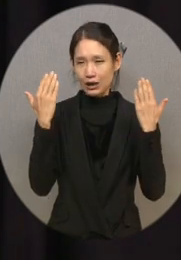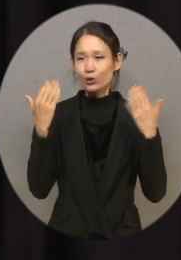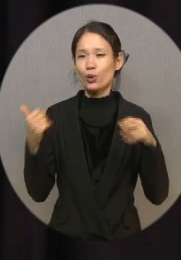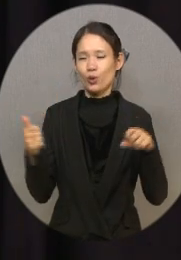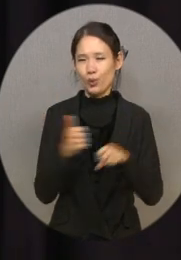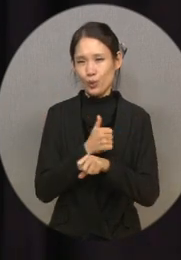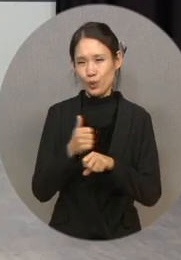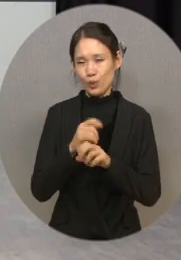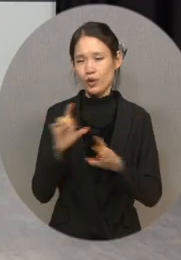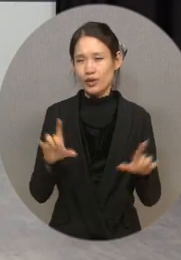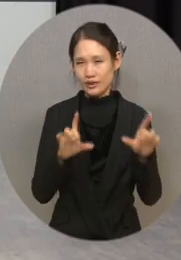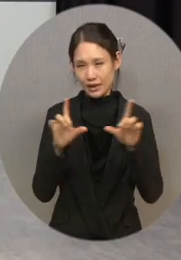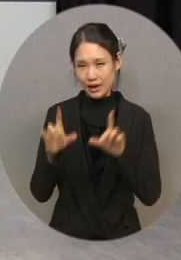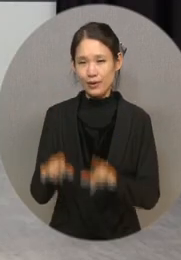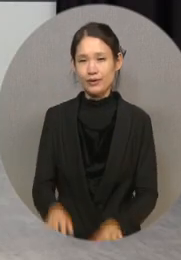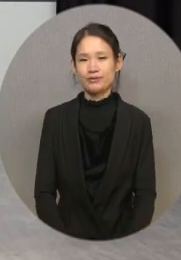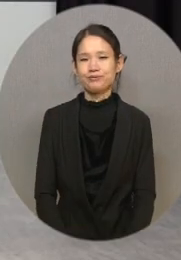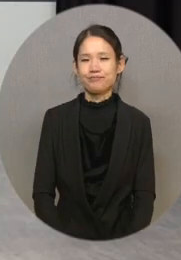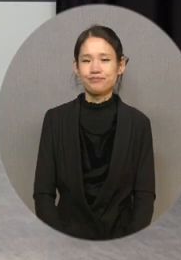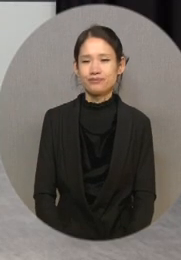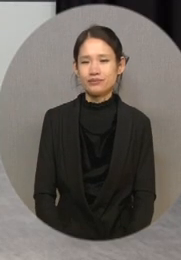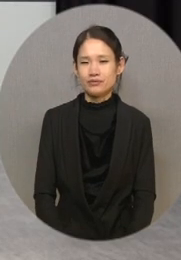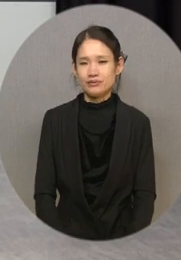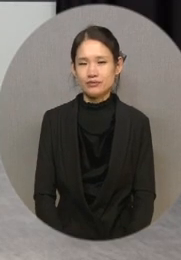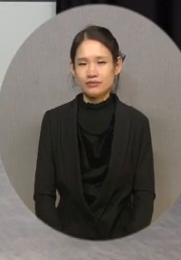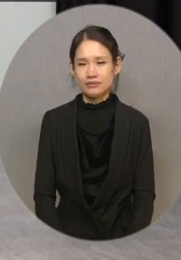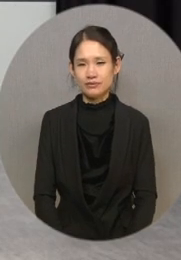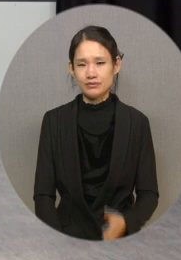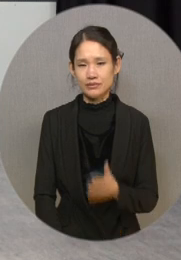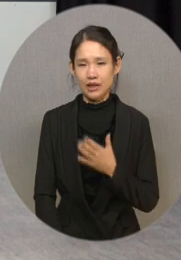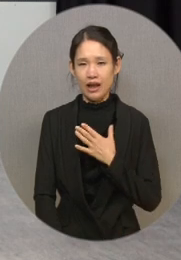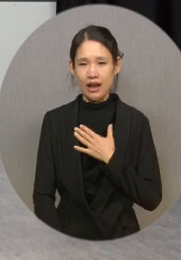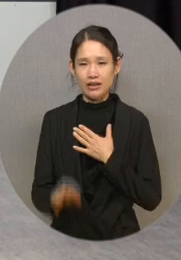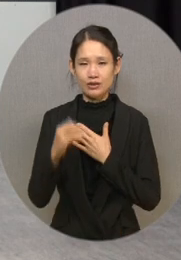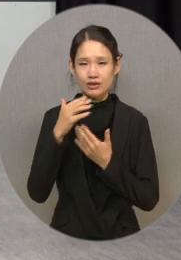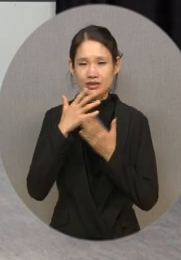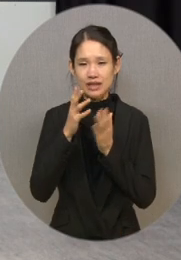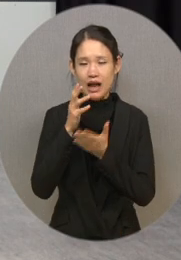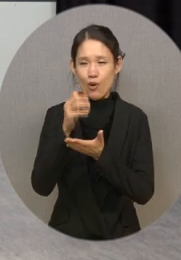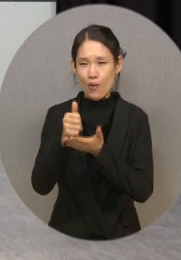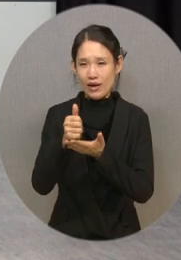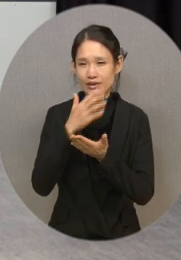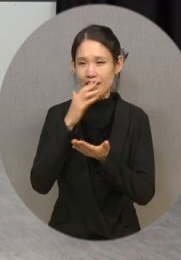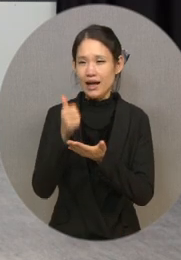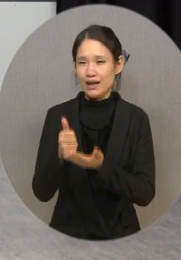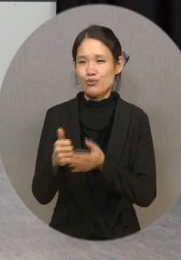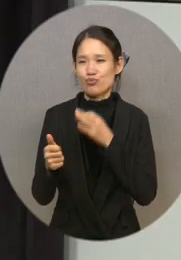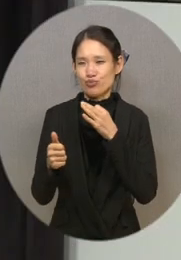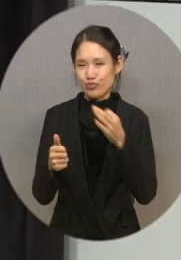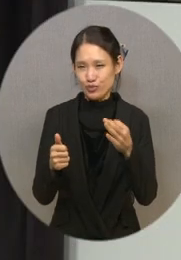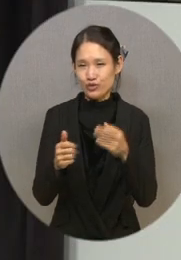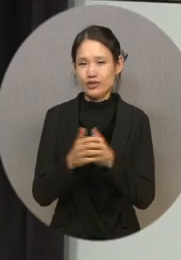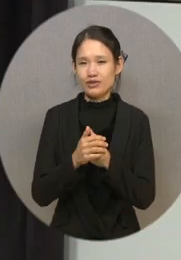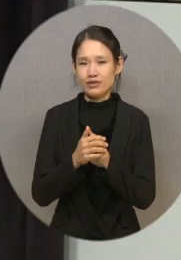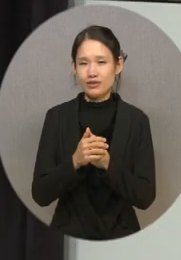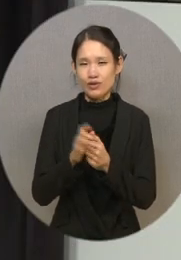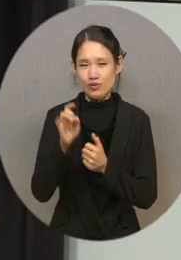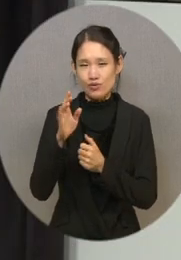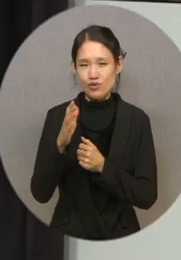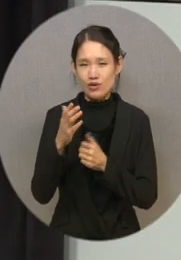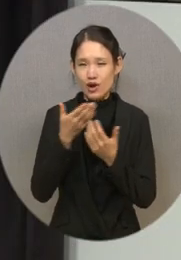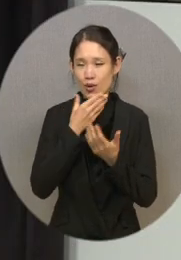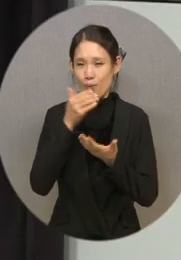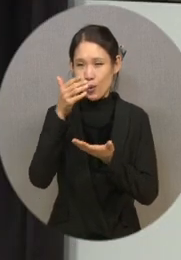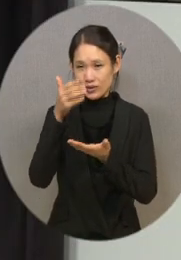네, 제가 저 김성희 장관님 하는데 예. 원래 한번 장관을